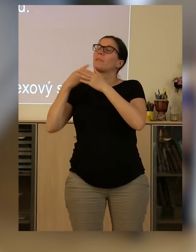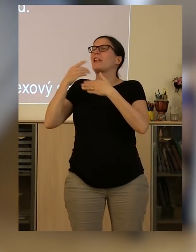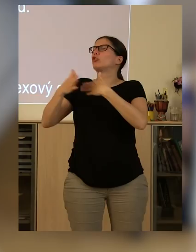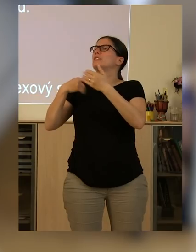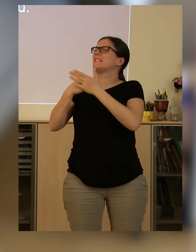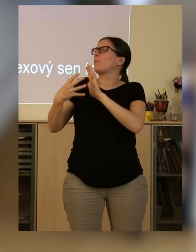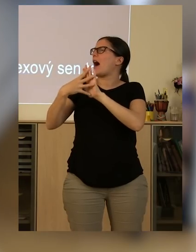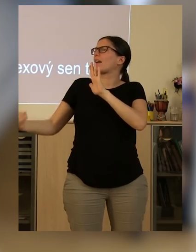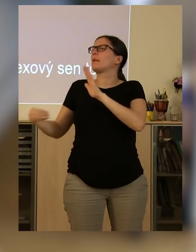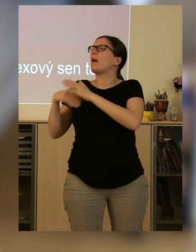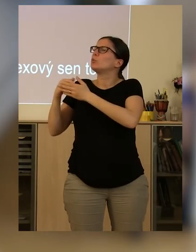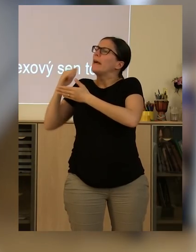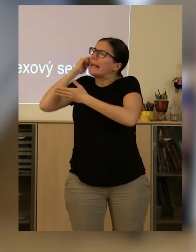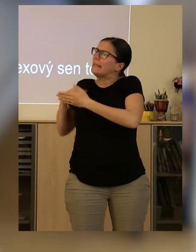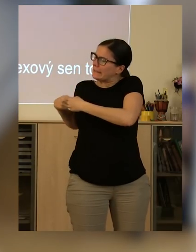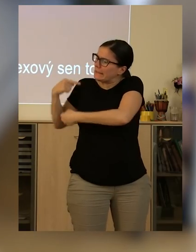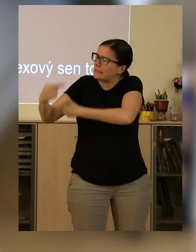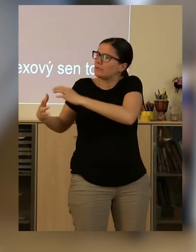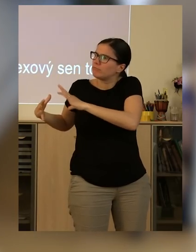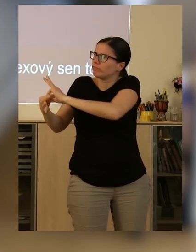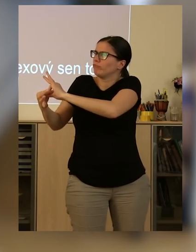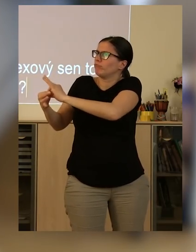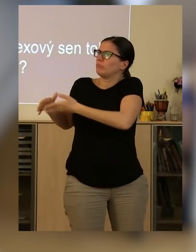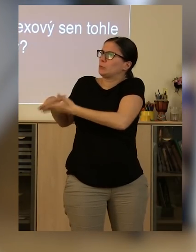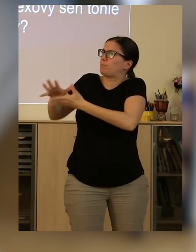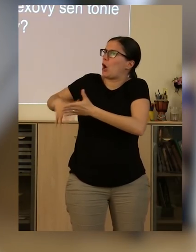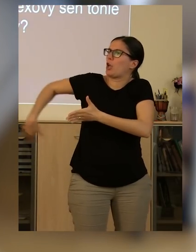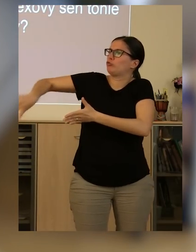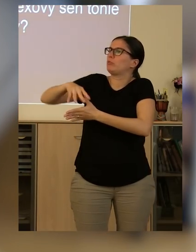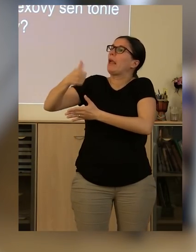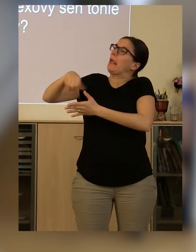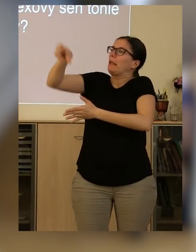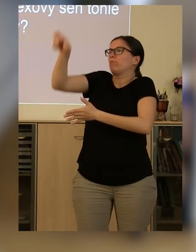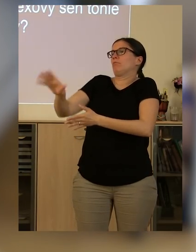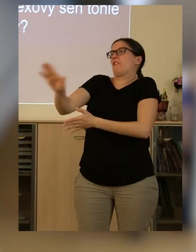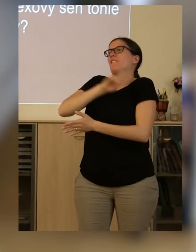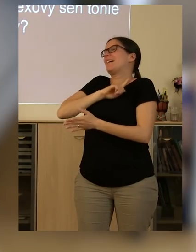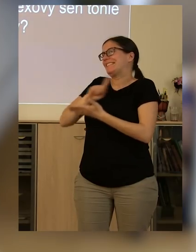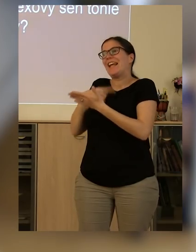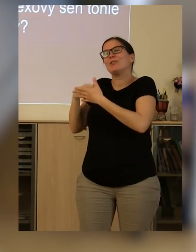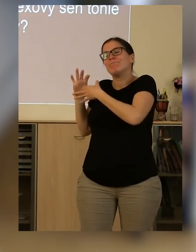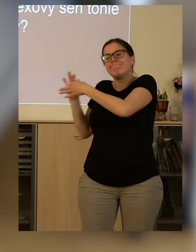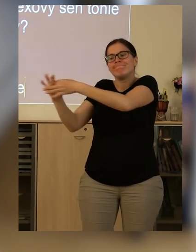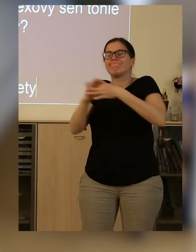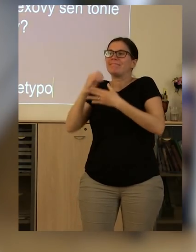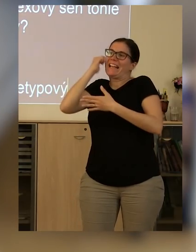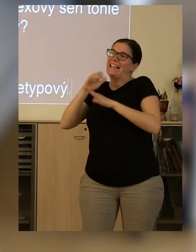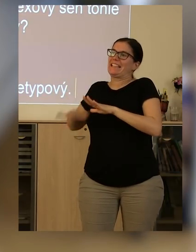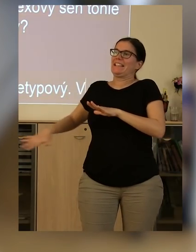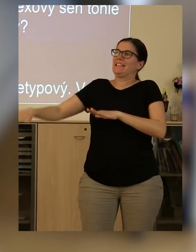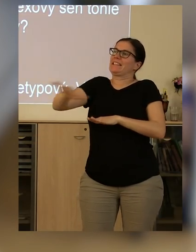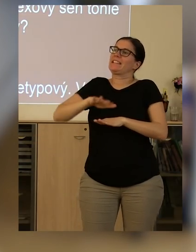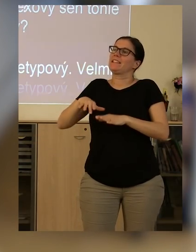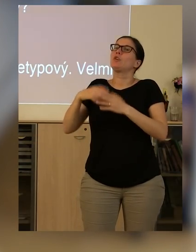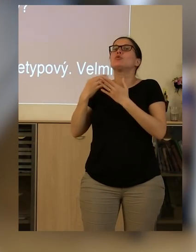sen. Myslím si, že tohle je velmi archetypový sen. Jo, ve kterým je obraz právě toho